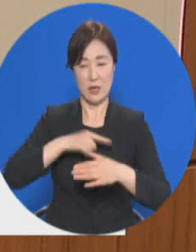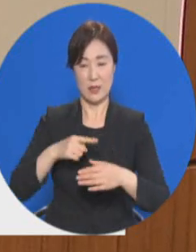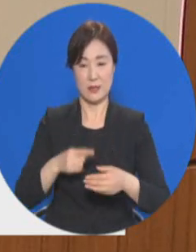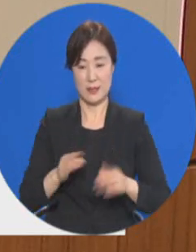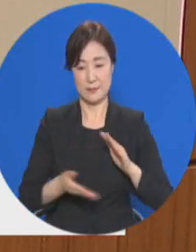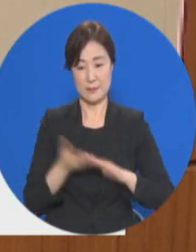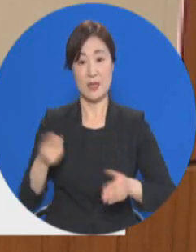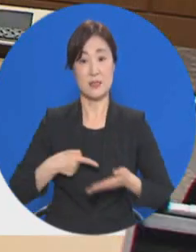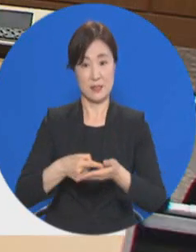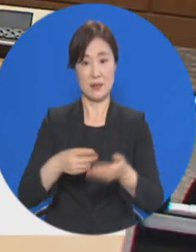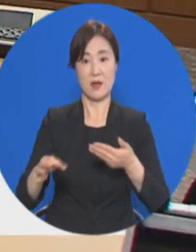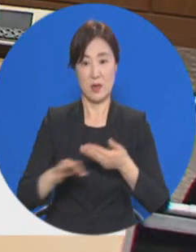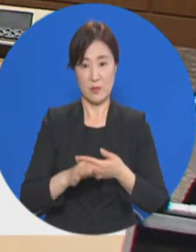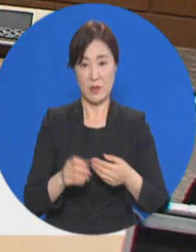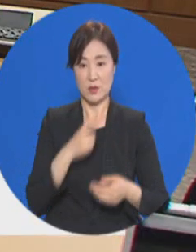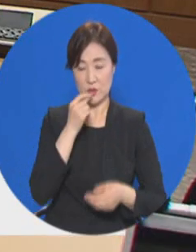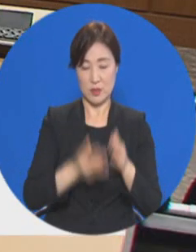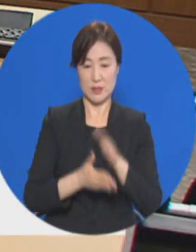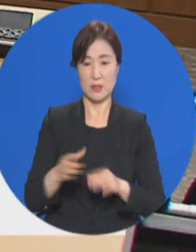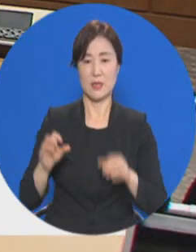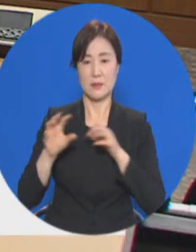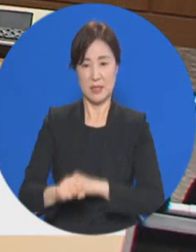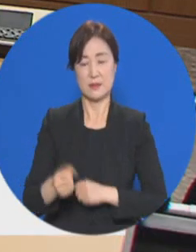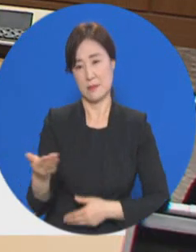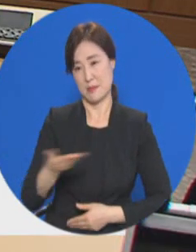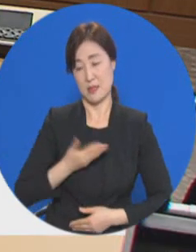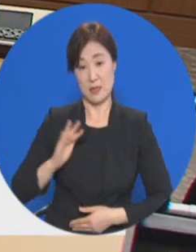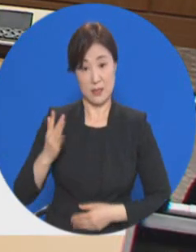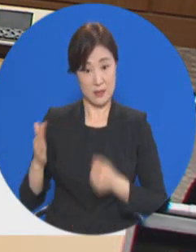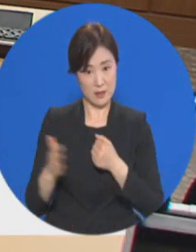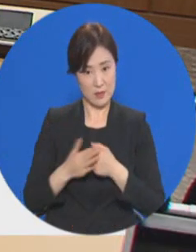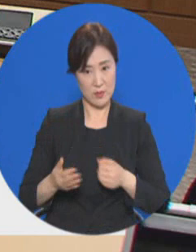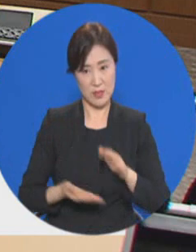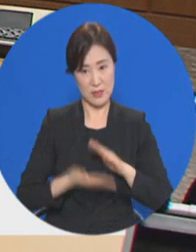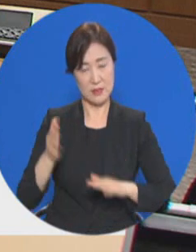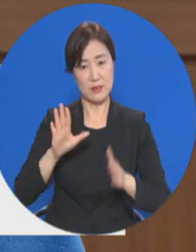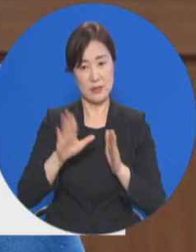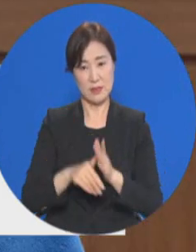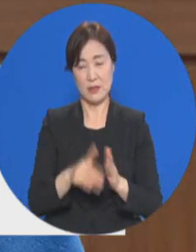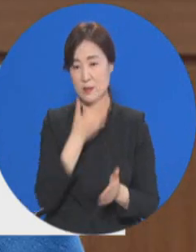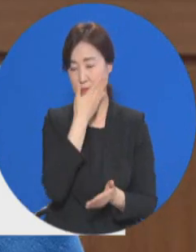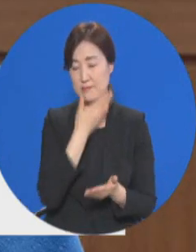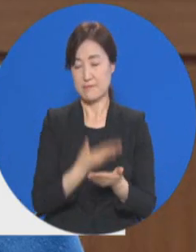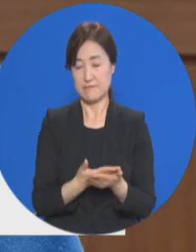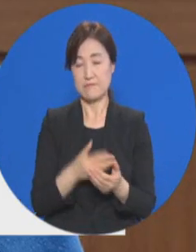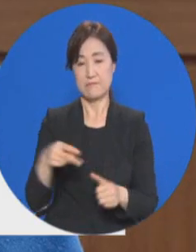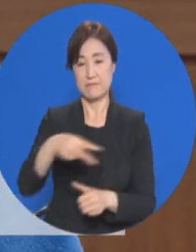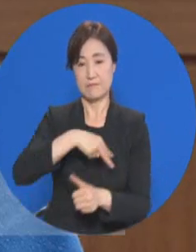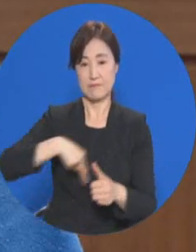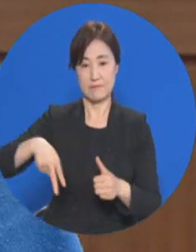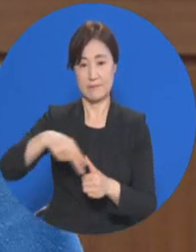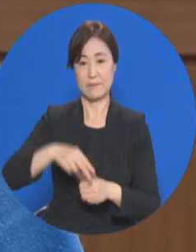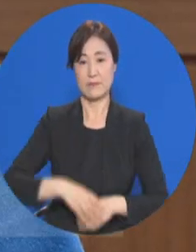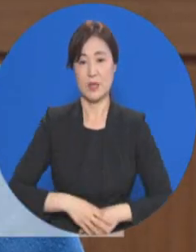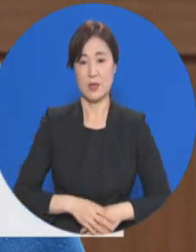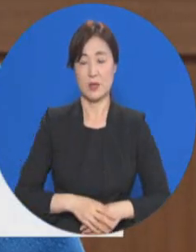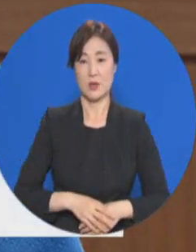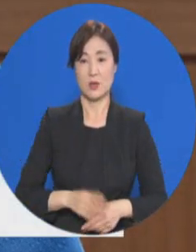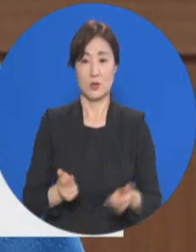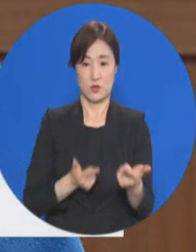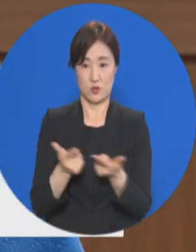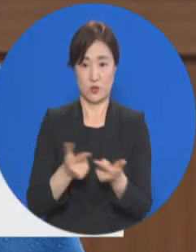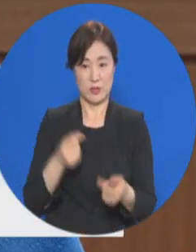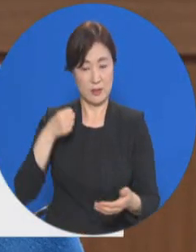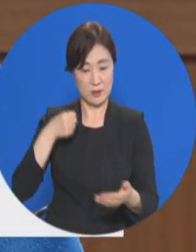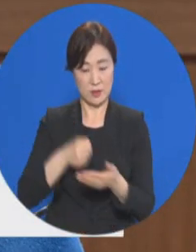순천시가 곧바로 받아야 한다는 입장으로 이전 시기가 새로운 변수로 부상하고 있습니다. 중재 판결문에는 10개월